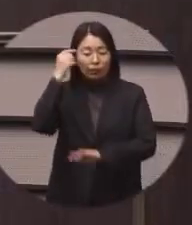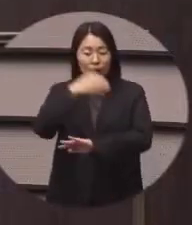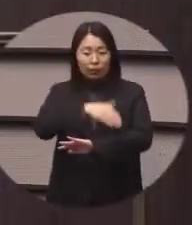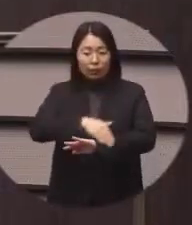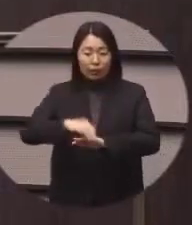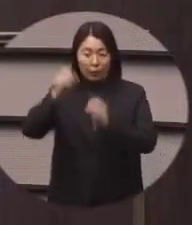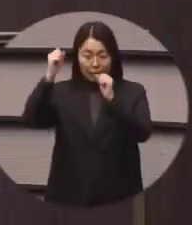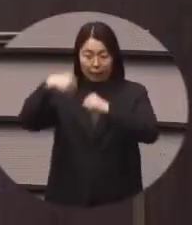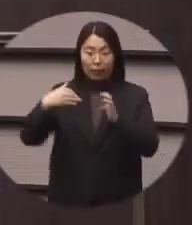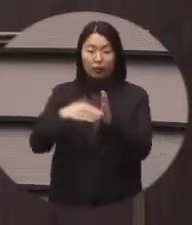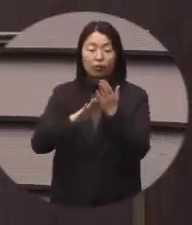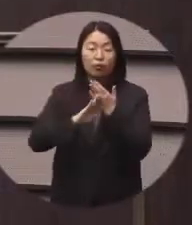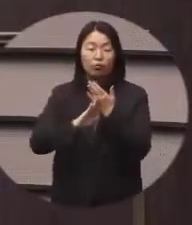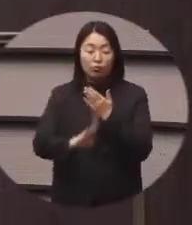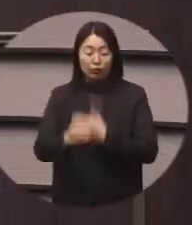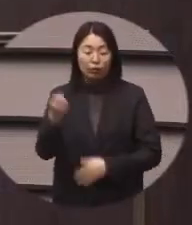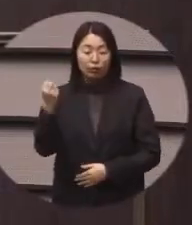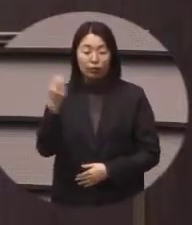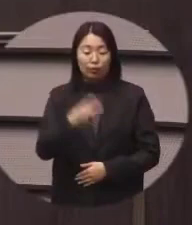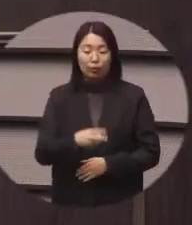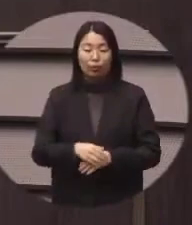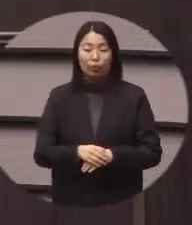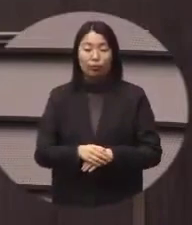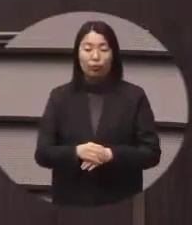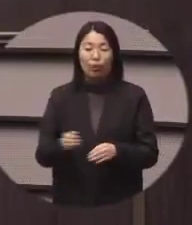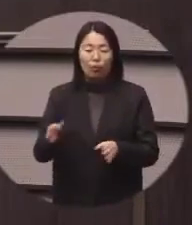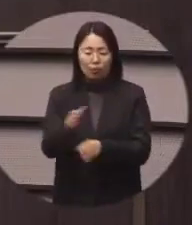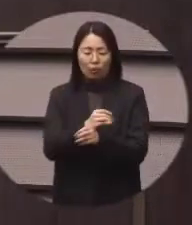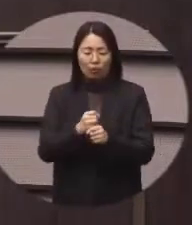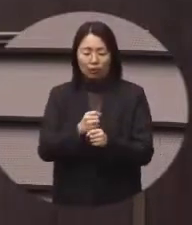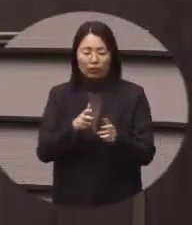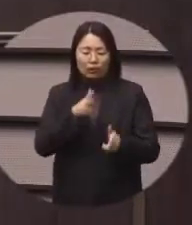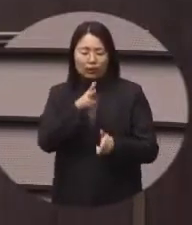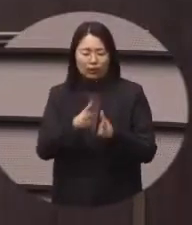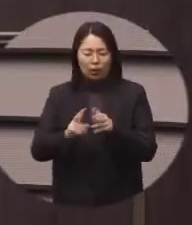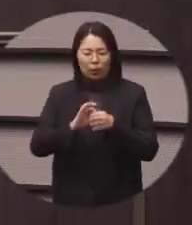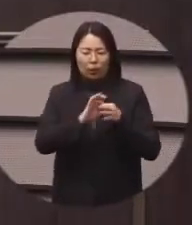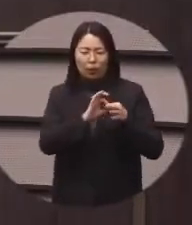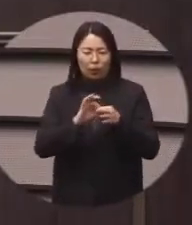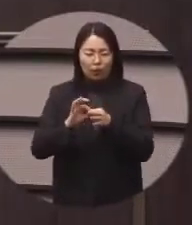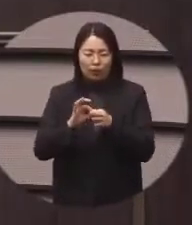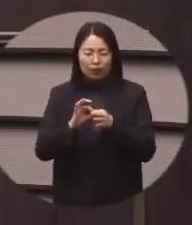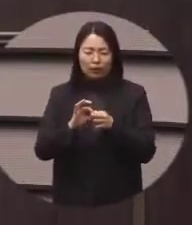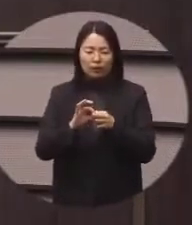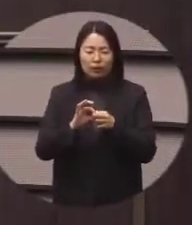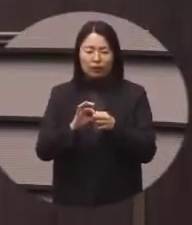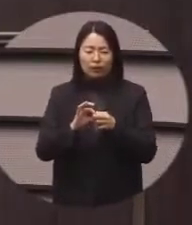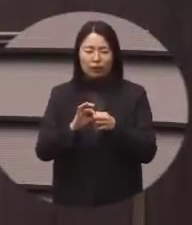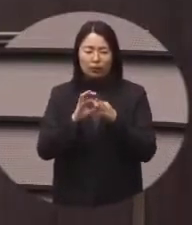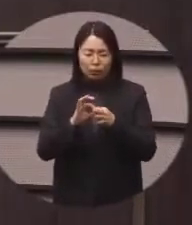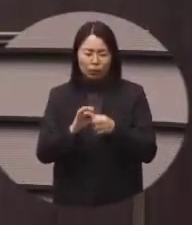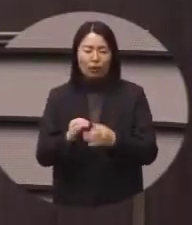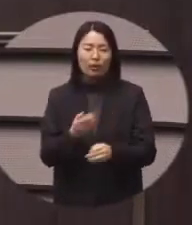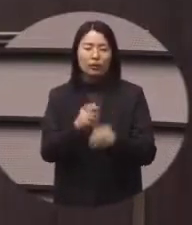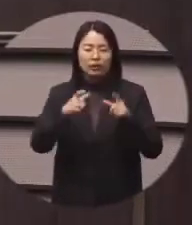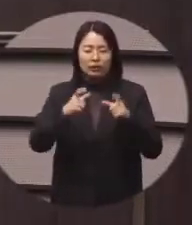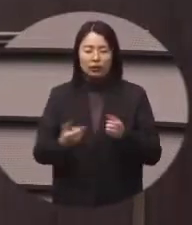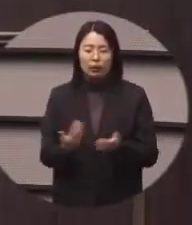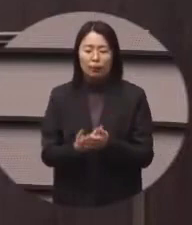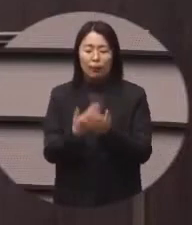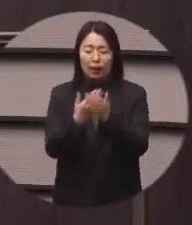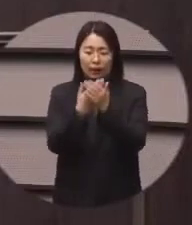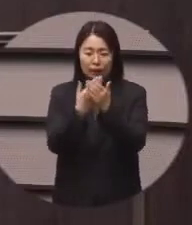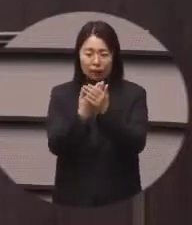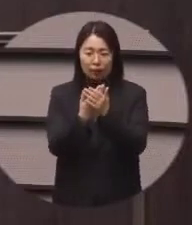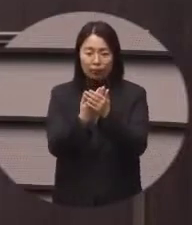광주역세권 산업용지 복합개발사업 협약 체결로 지역발전 가능성은 더욱 확실해지고 추진 방향은